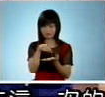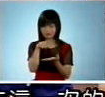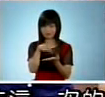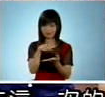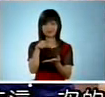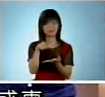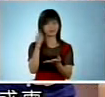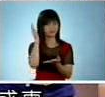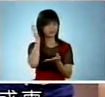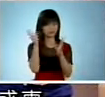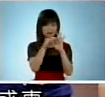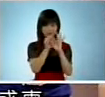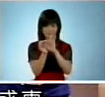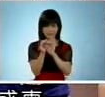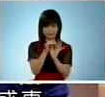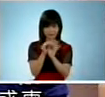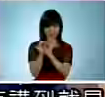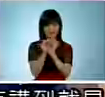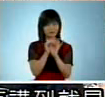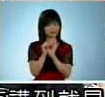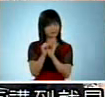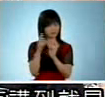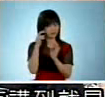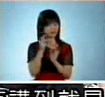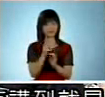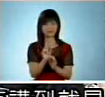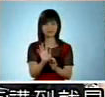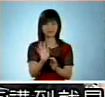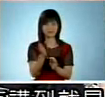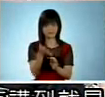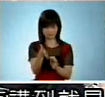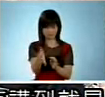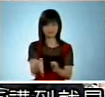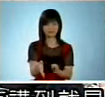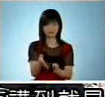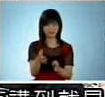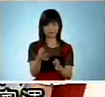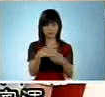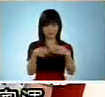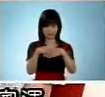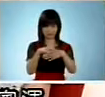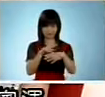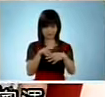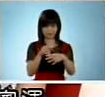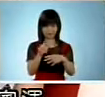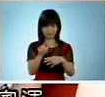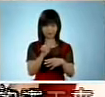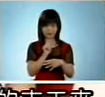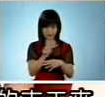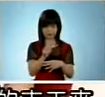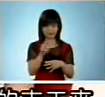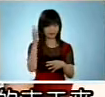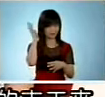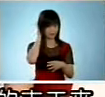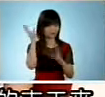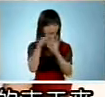这次的听障奥运的盛事？ 其实刚刚盛老师有讲到，就是这次的听障奥运是有9700位的